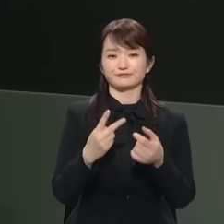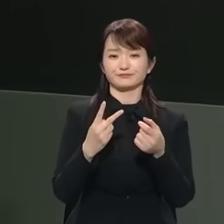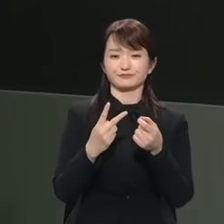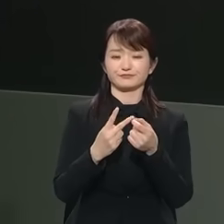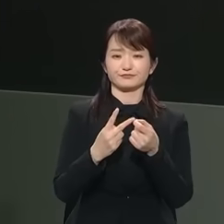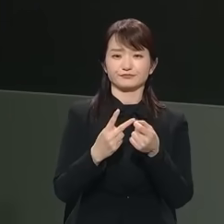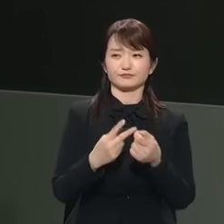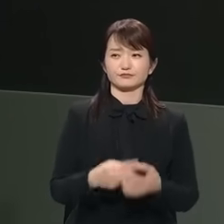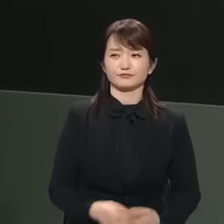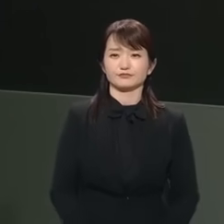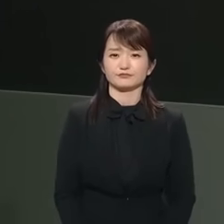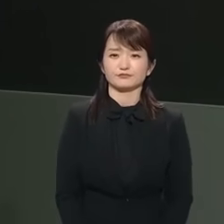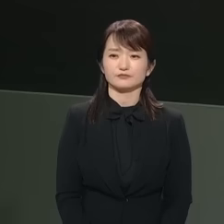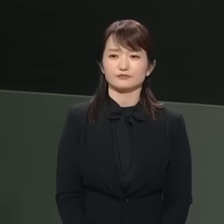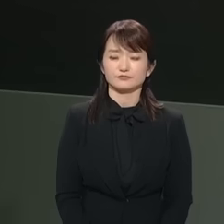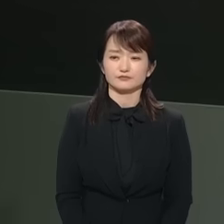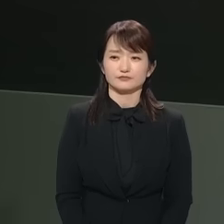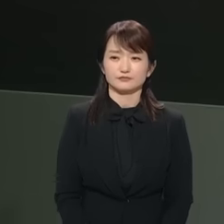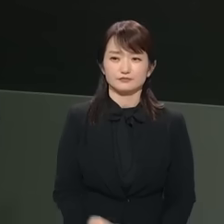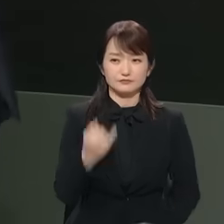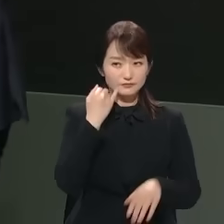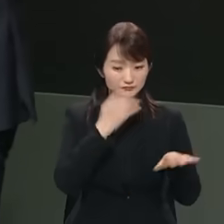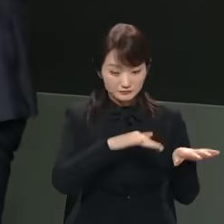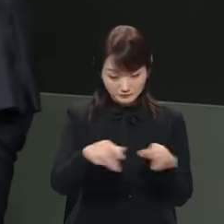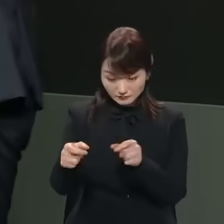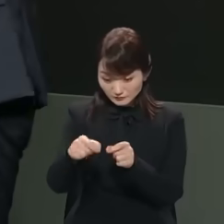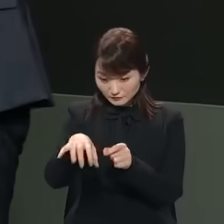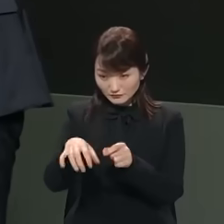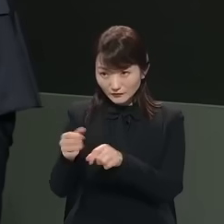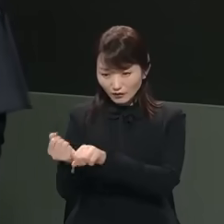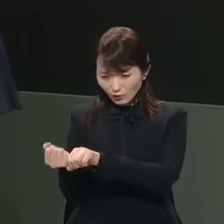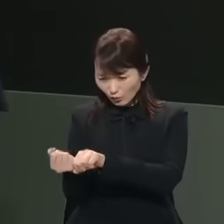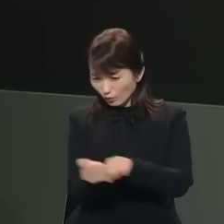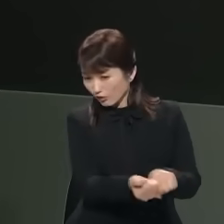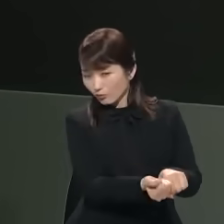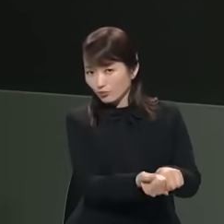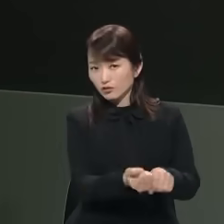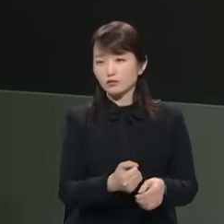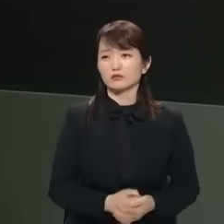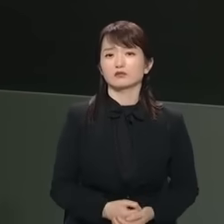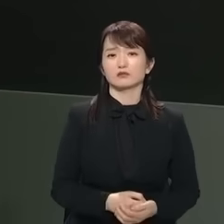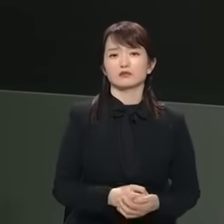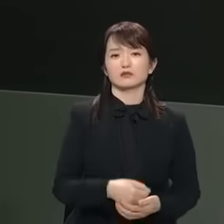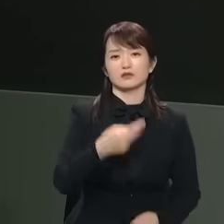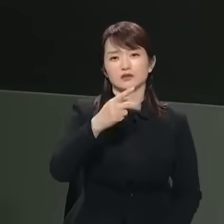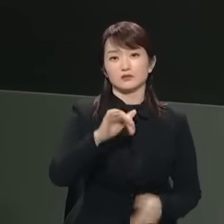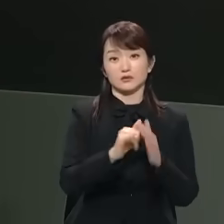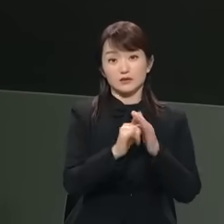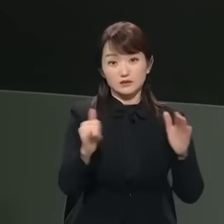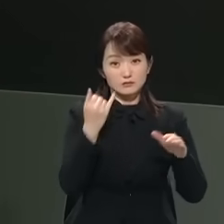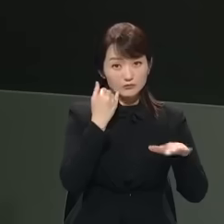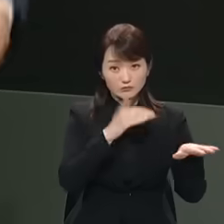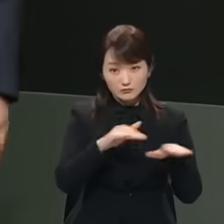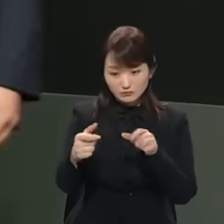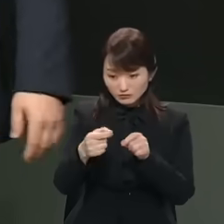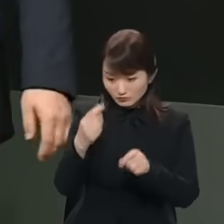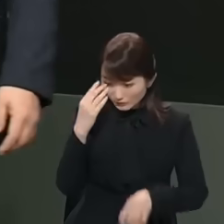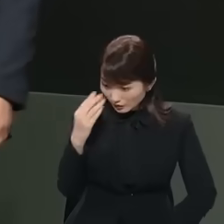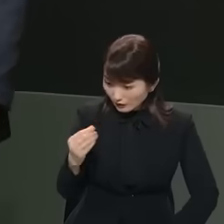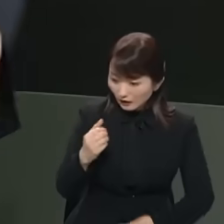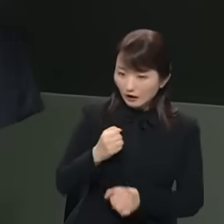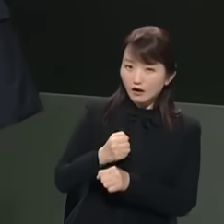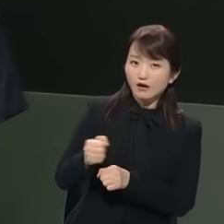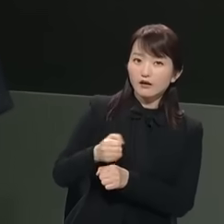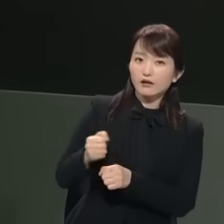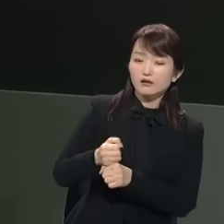또 이어가죠 해수욕장에서 골프 스윙입니다 아 사방 가족께서 해수욕장에서 황당한 장면 목격하셨다면